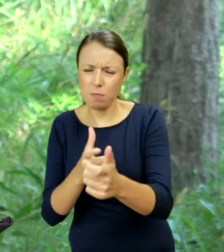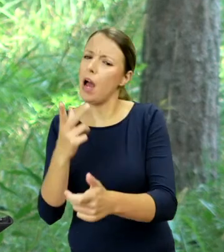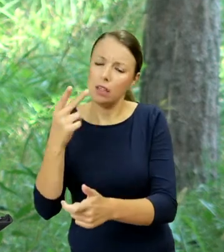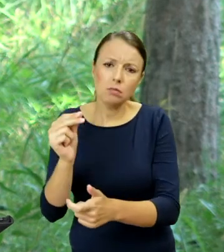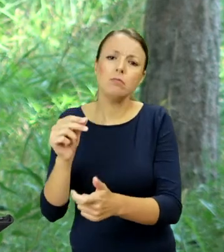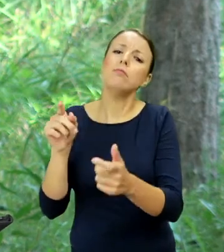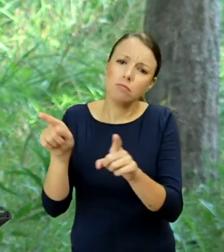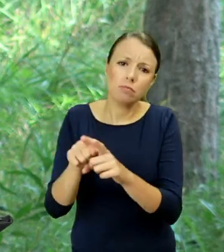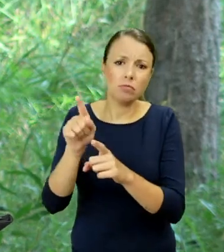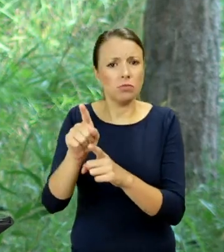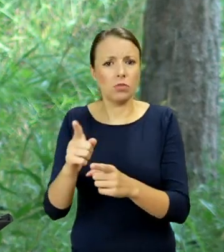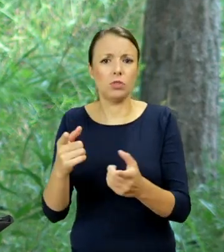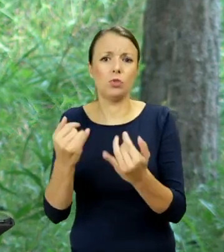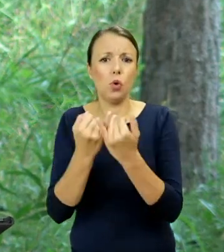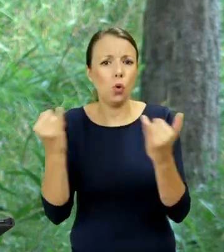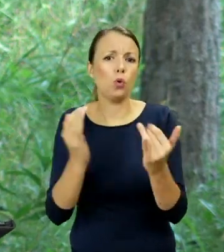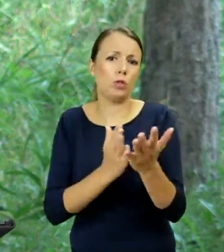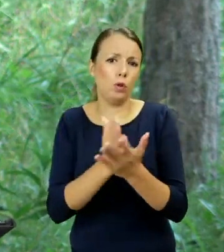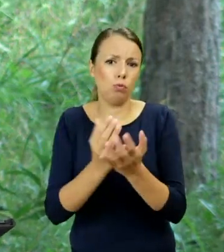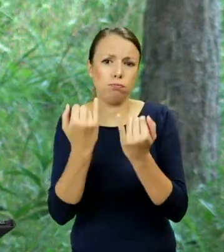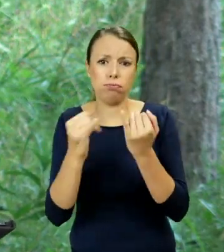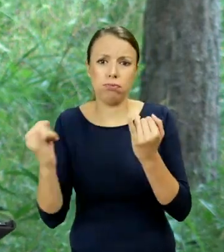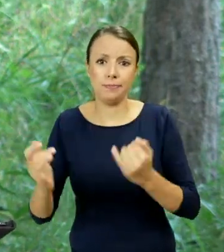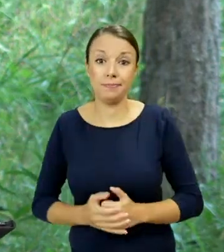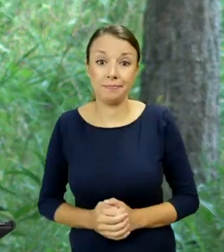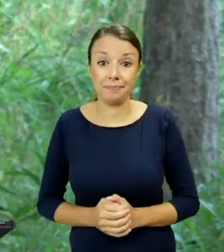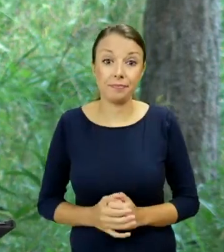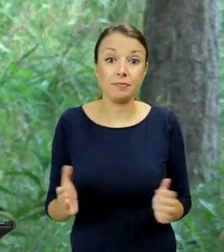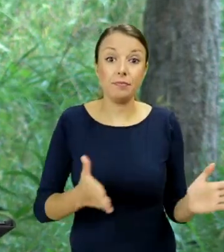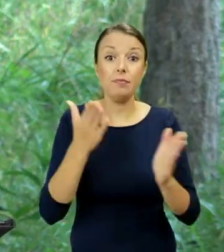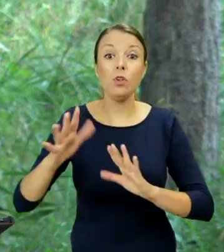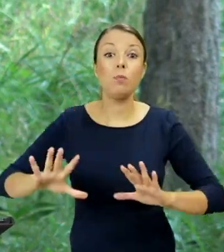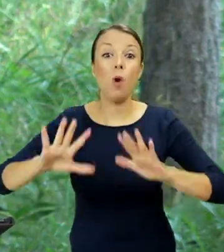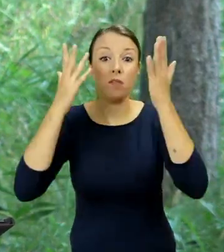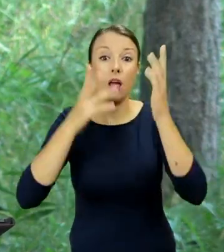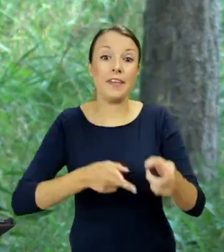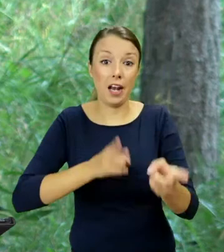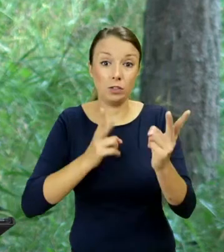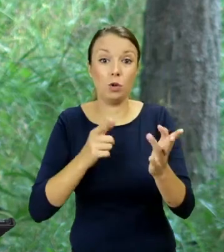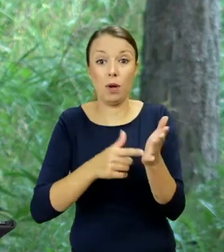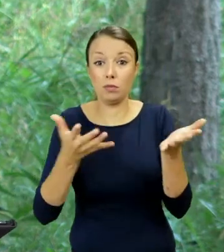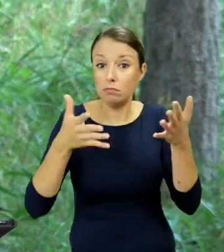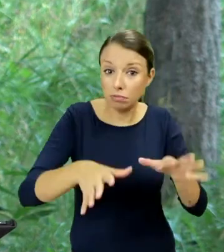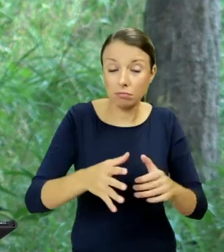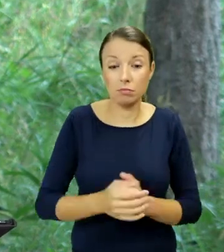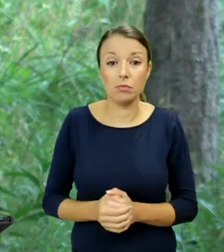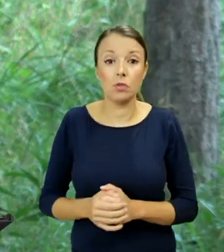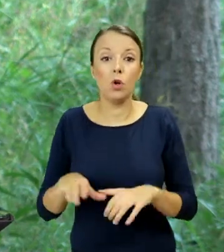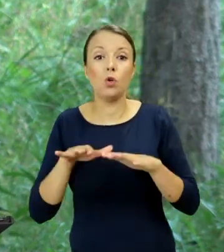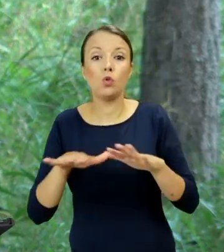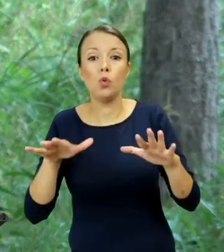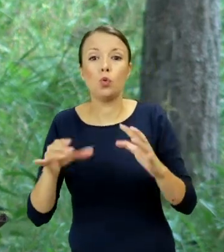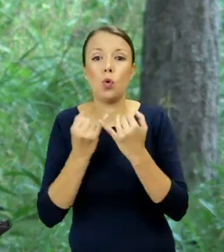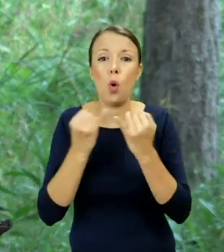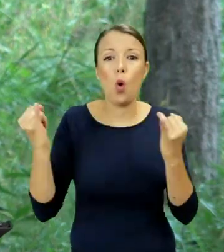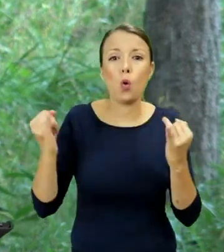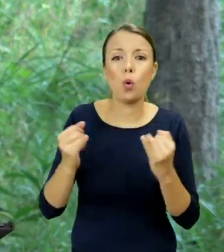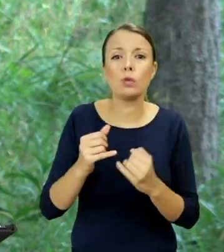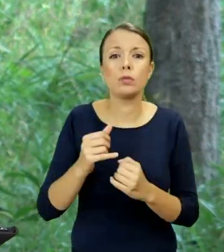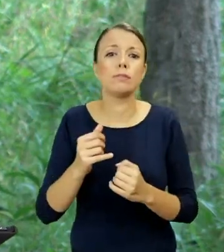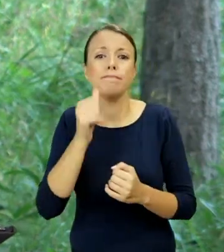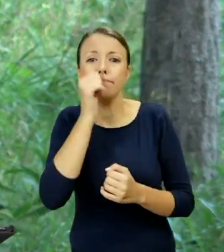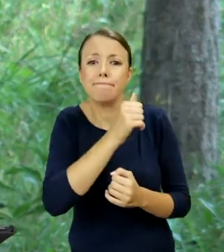Powstanie listopadowe upadło, wielu konspiratorów, spiskowców i